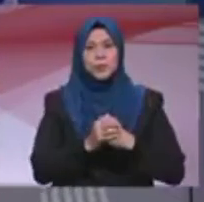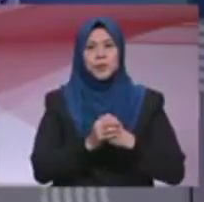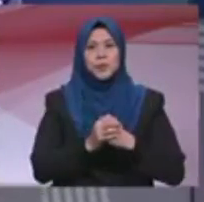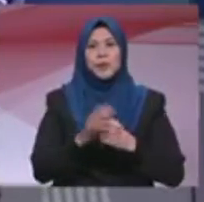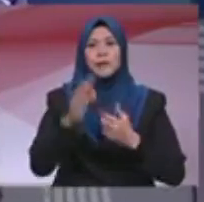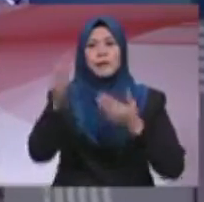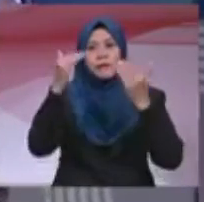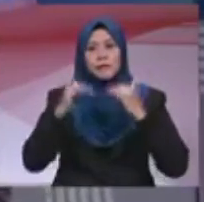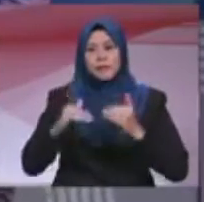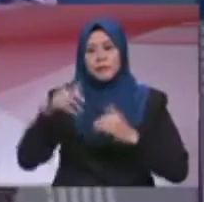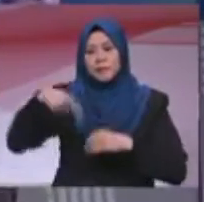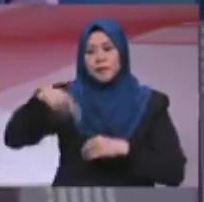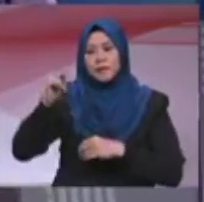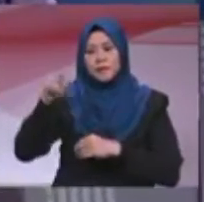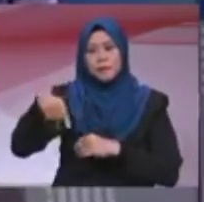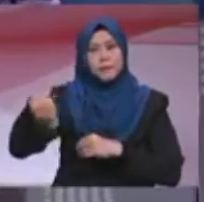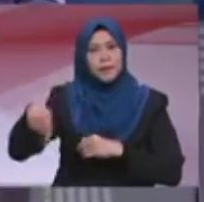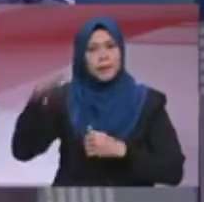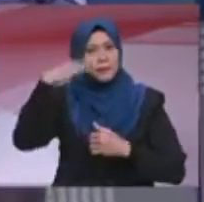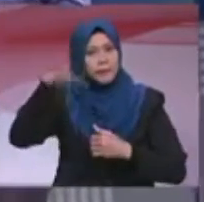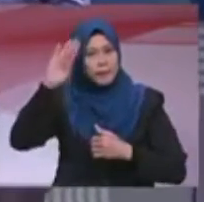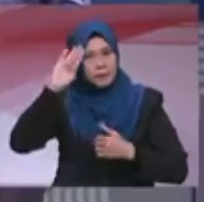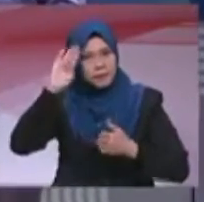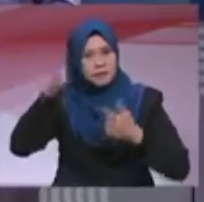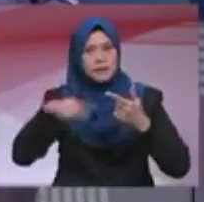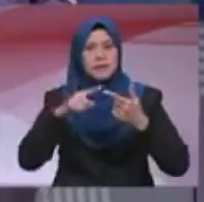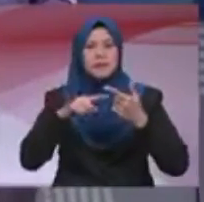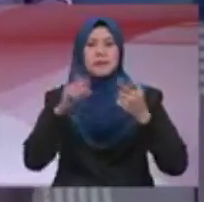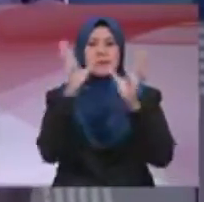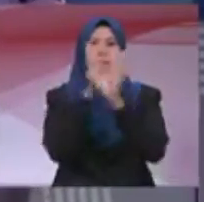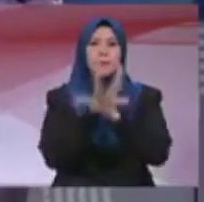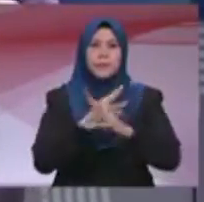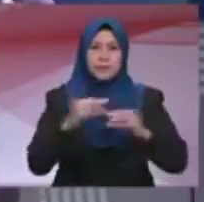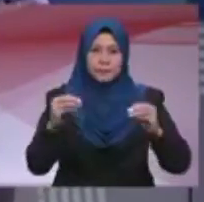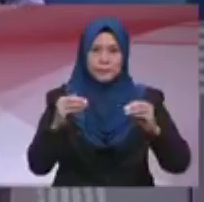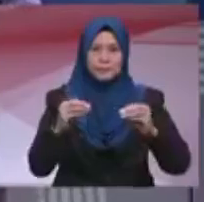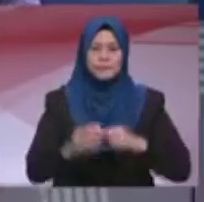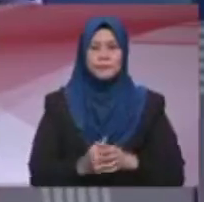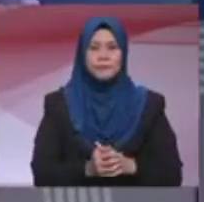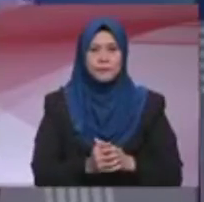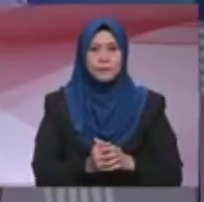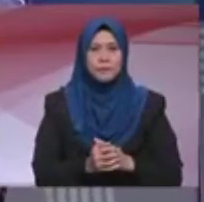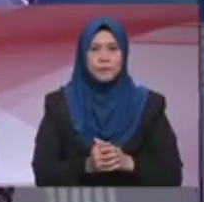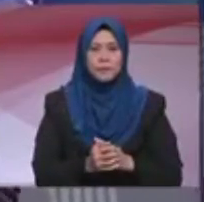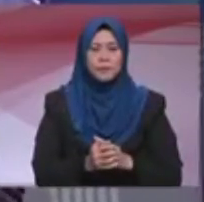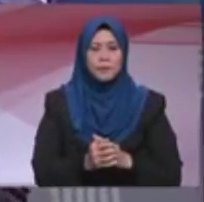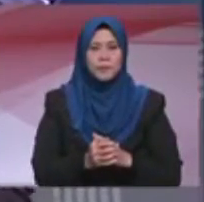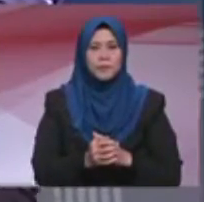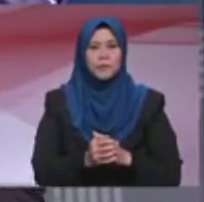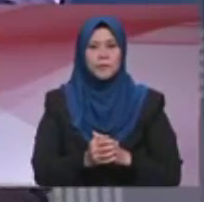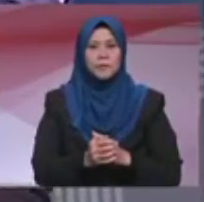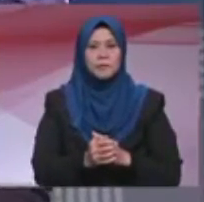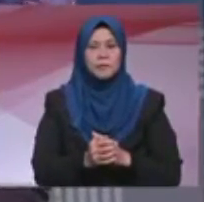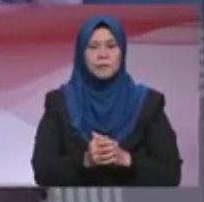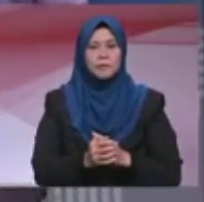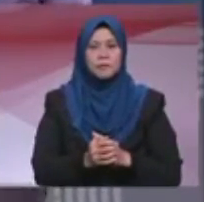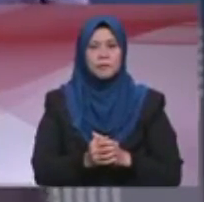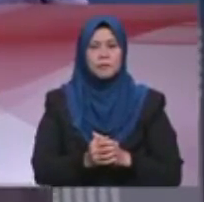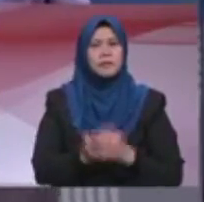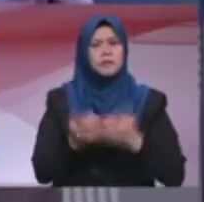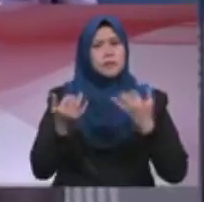seterusnya PKPP di Perlis dan Sarawak. Jika kita lihat,